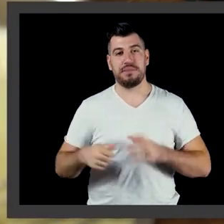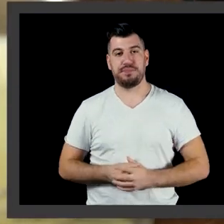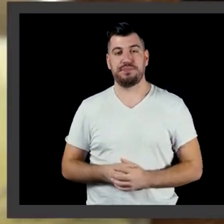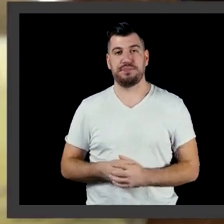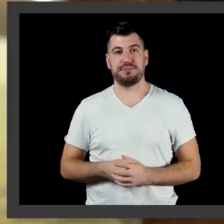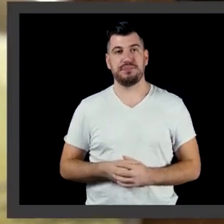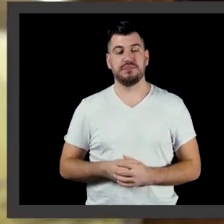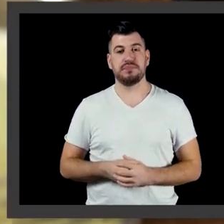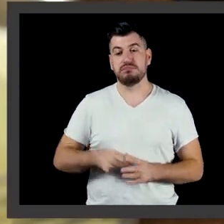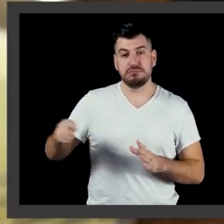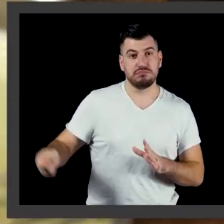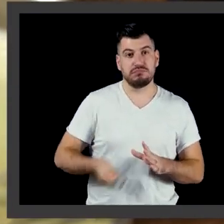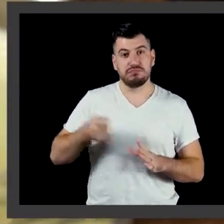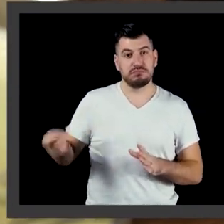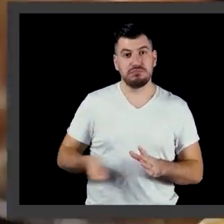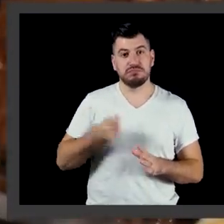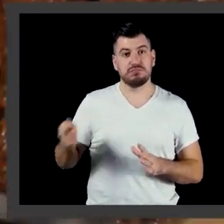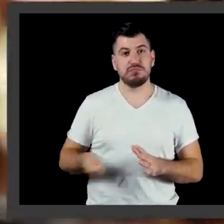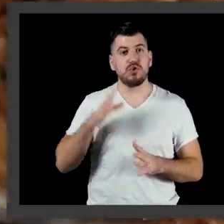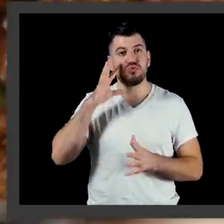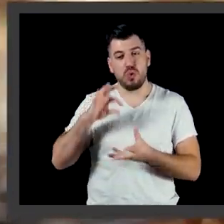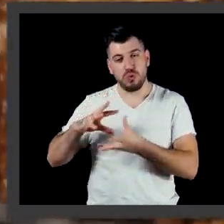Και ανακατεύουμε καλά για να δέσει ο κιμάς μας.